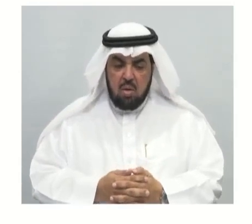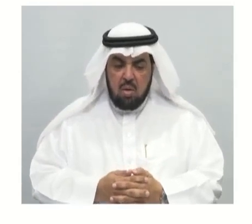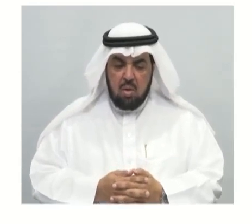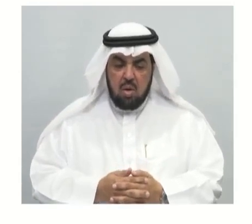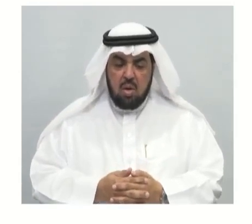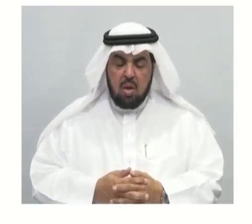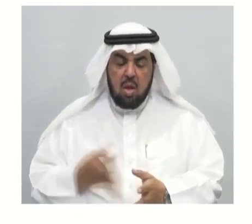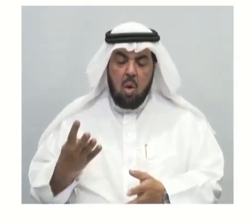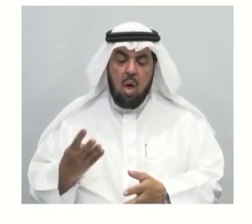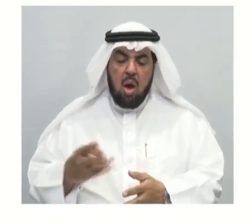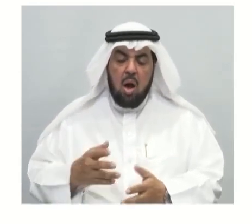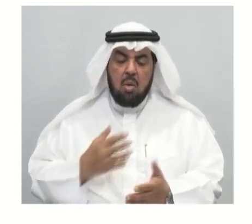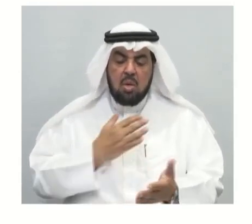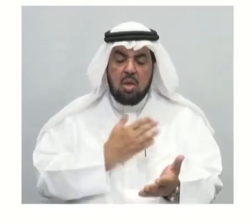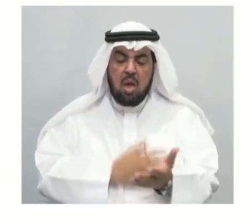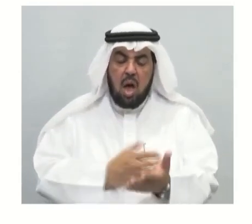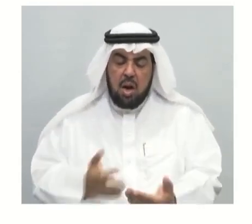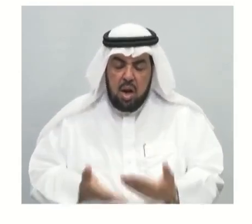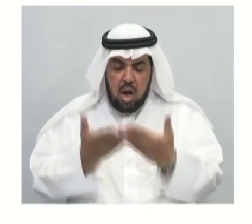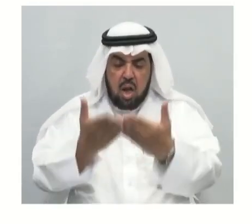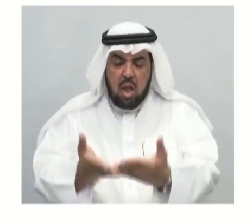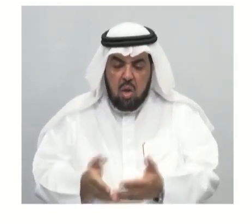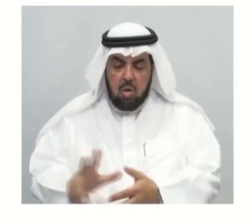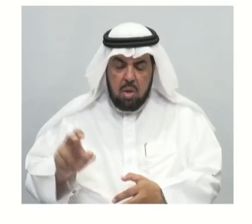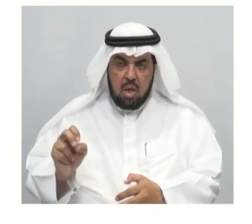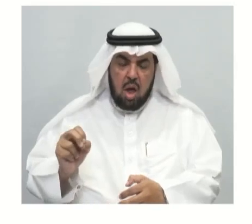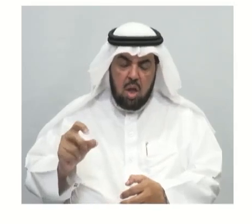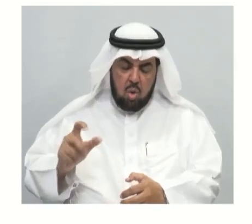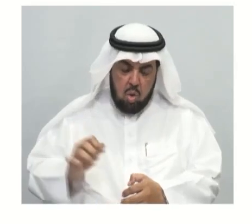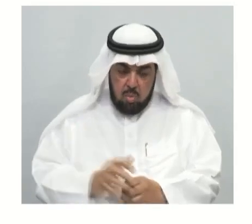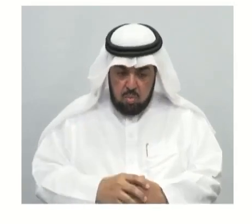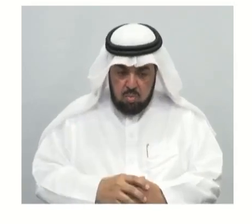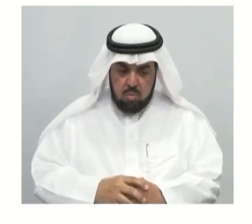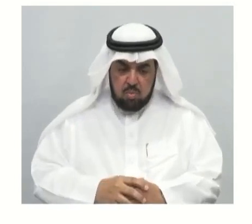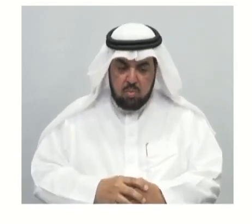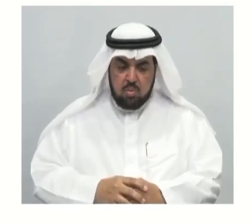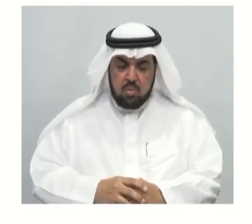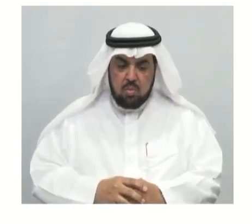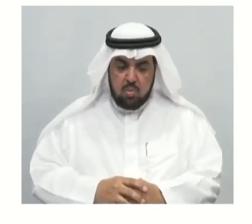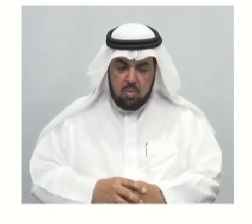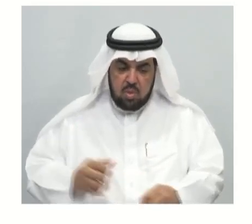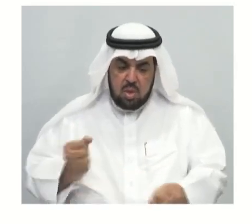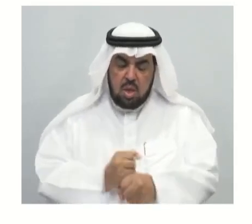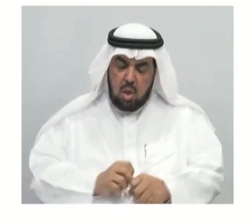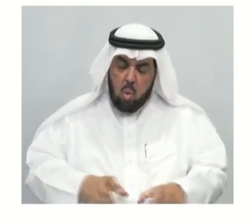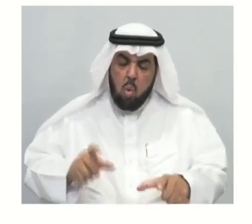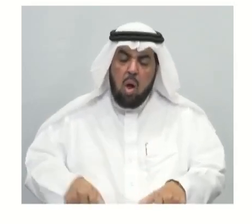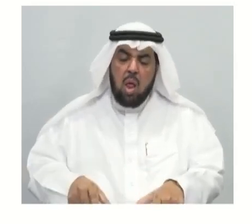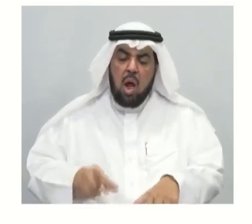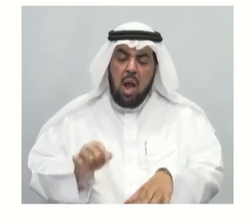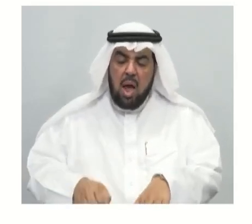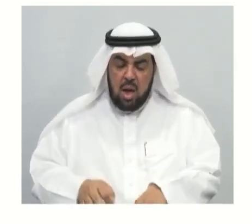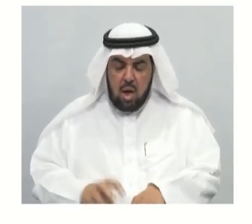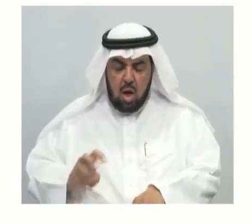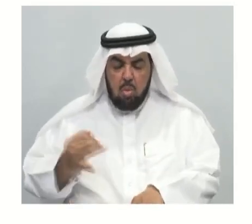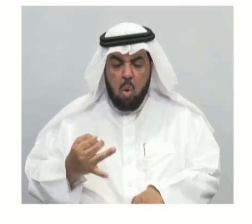النوع الرابع والاخير لدينا تقارير التقدم اذا هذا التقرير يستخدم لتوضيح الوضع الحالي